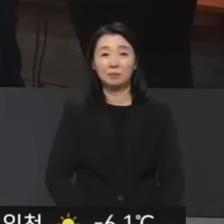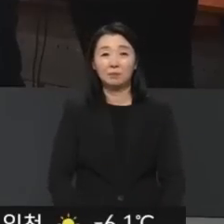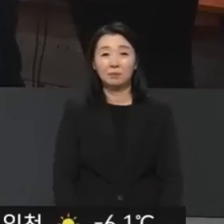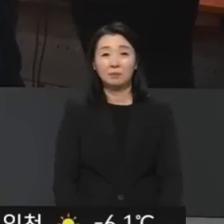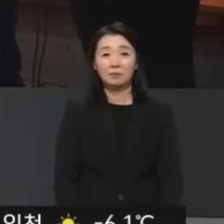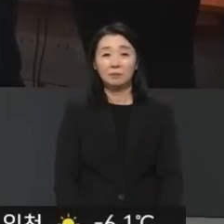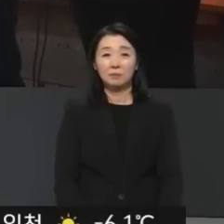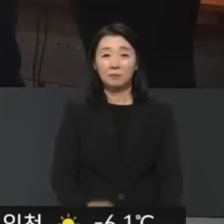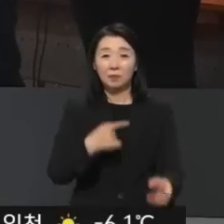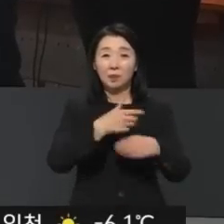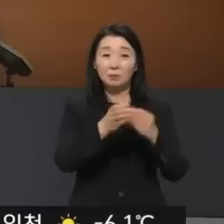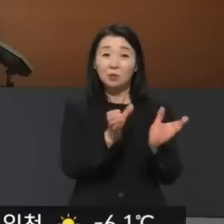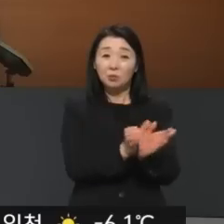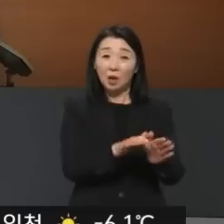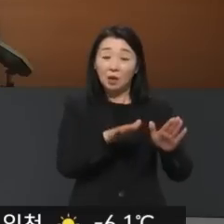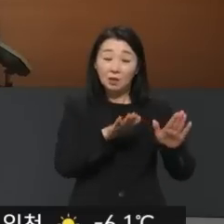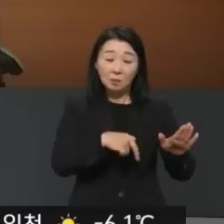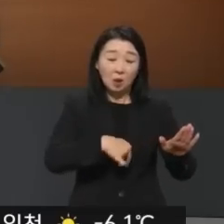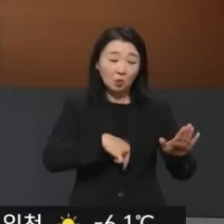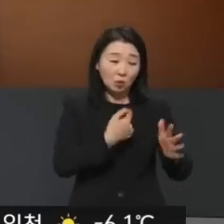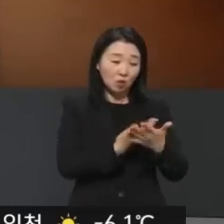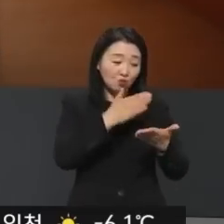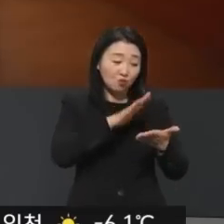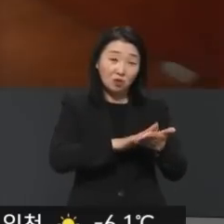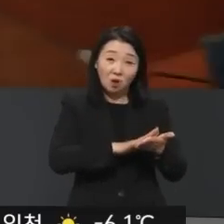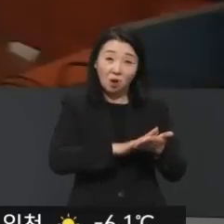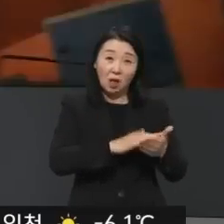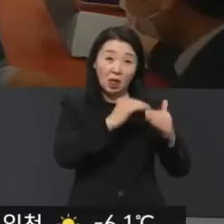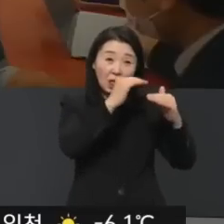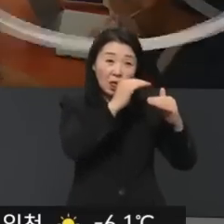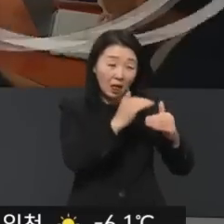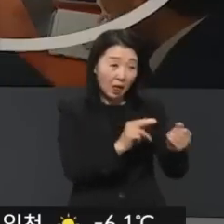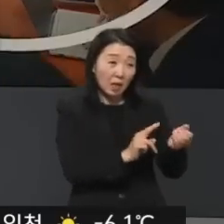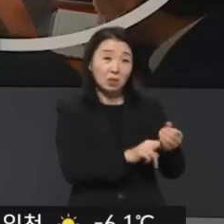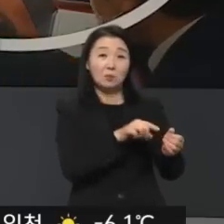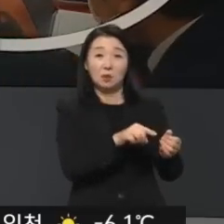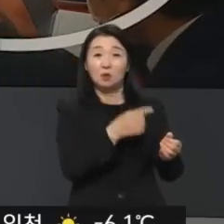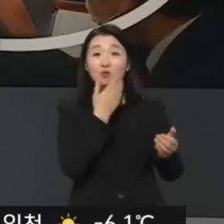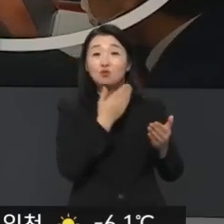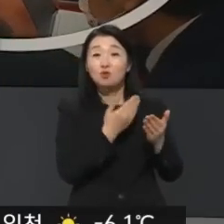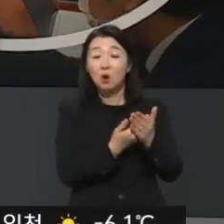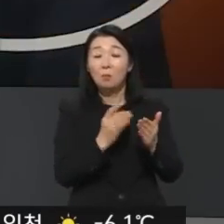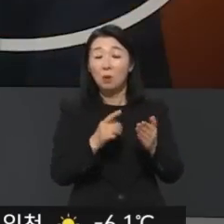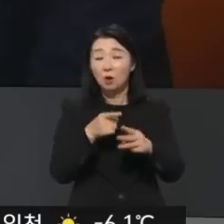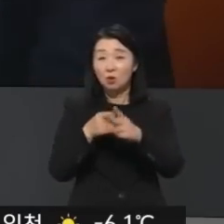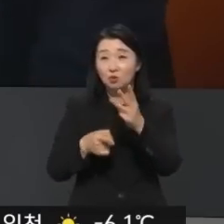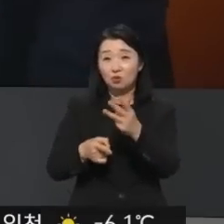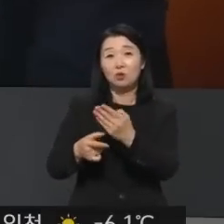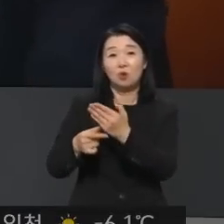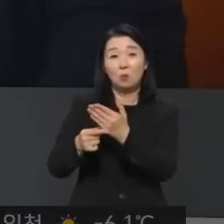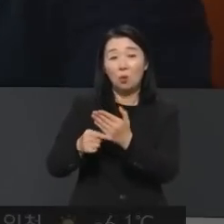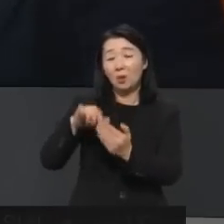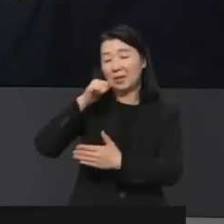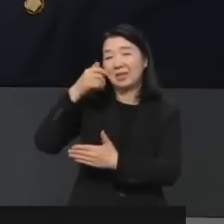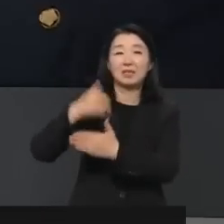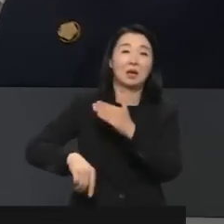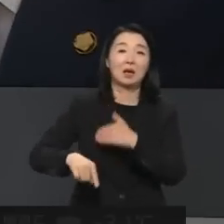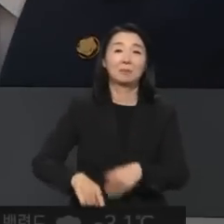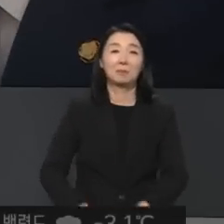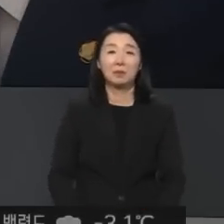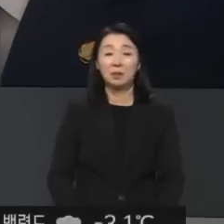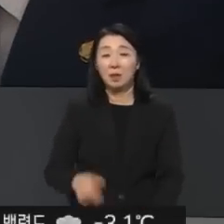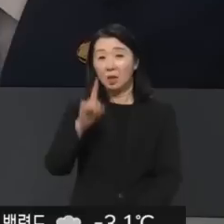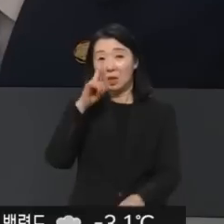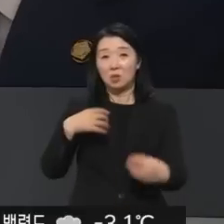겁니다. 사실 민주당이 이번 독자 수정안에 숨겨놓은 치트키, 이른바 윤석열표 예산 삭감입니다.